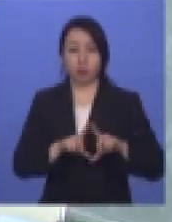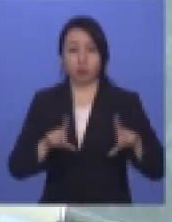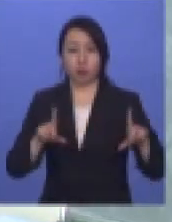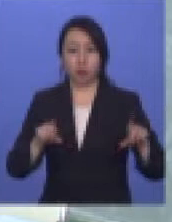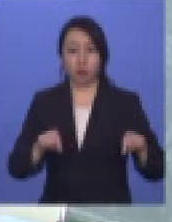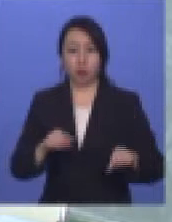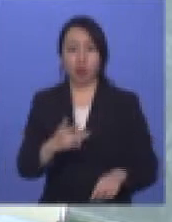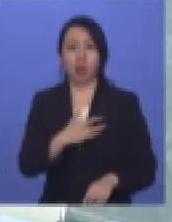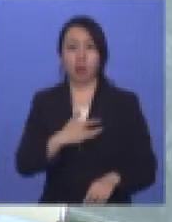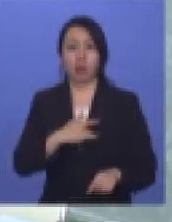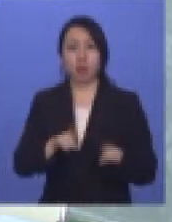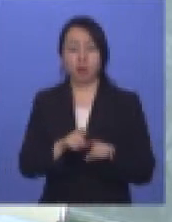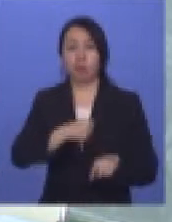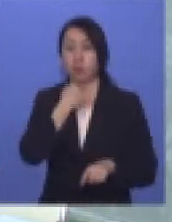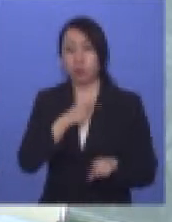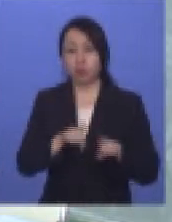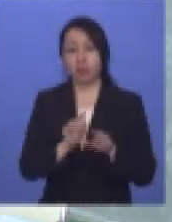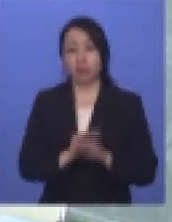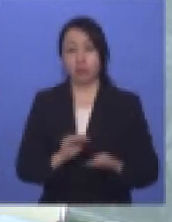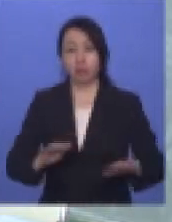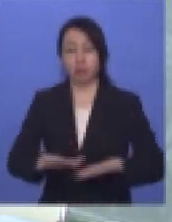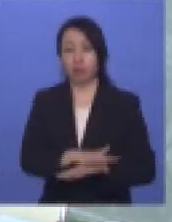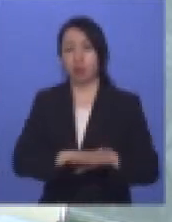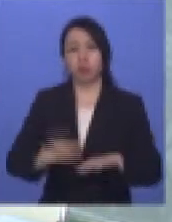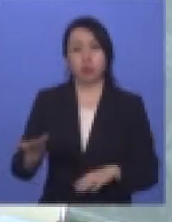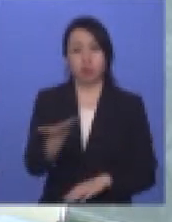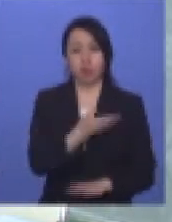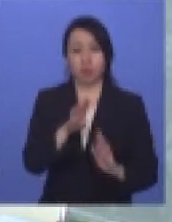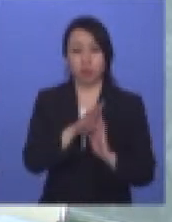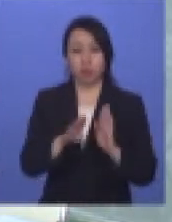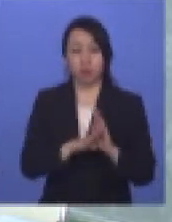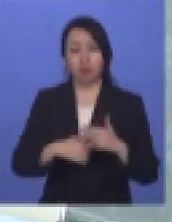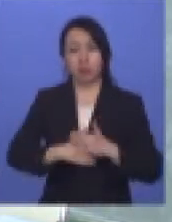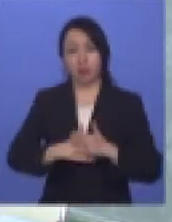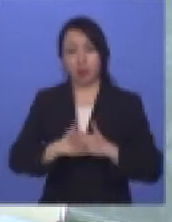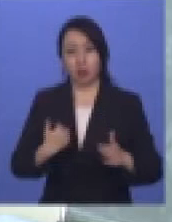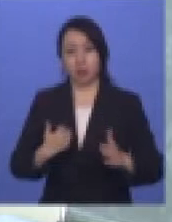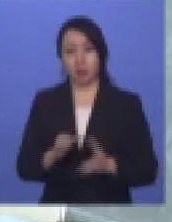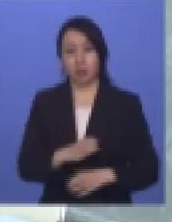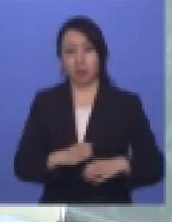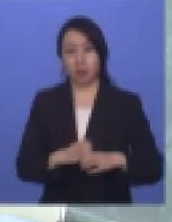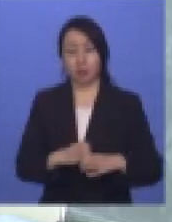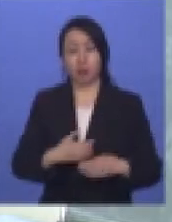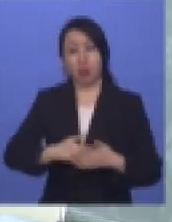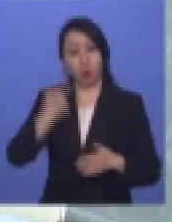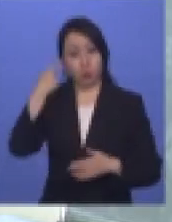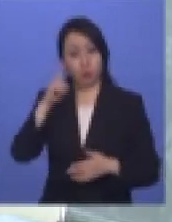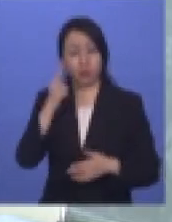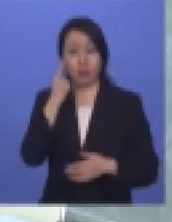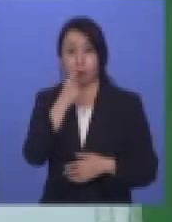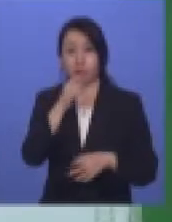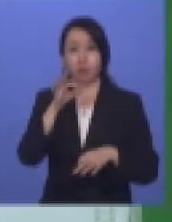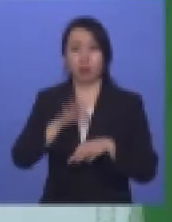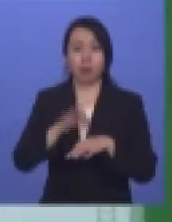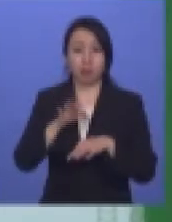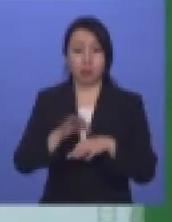амбулаторно-поликлиническую, как для взрослого и детского населения. Наша задача на ранней стадии выявлять заболевания глазные,